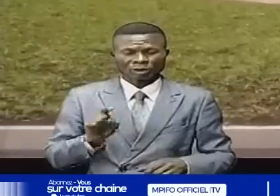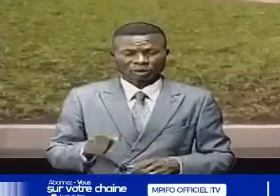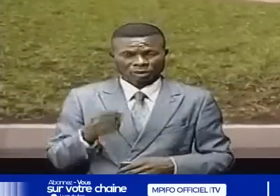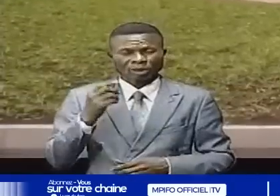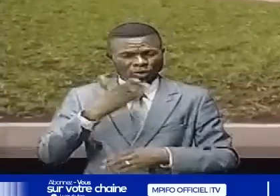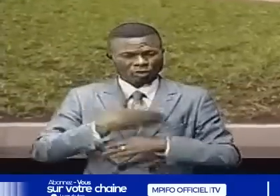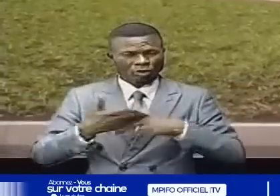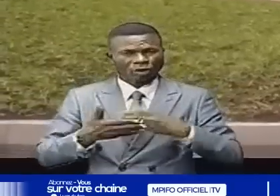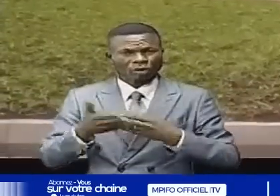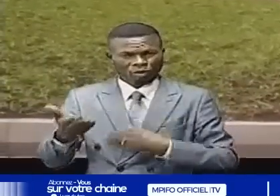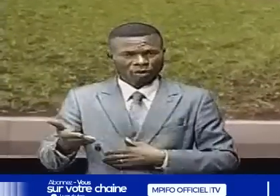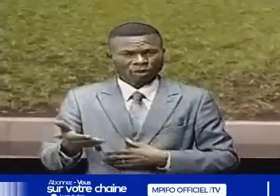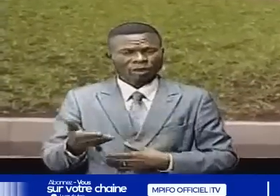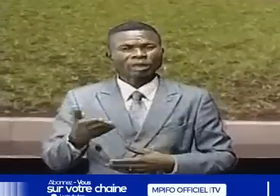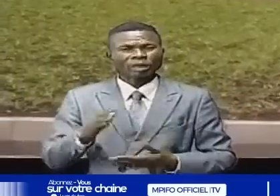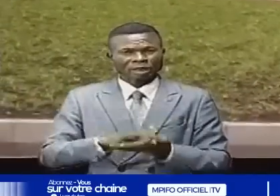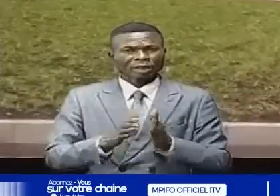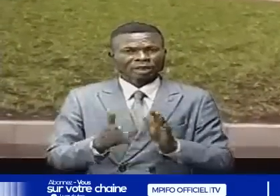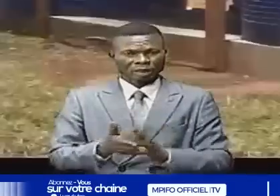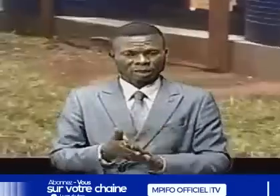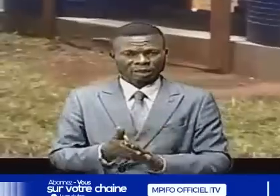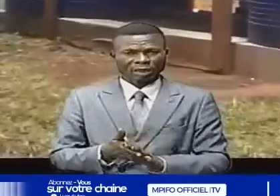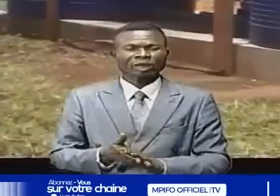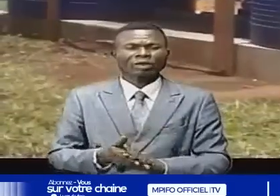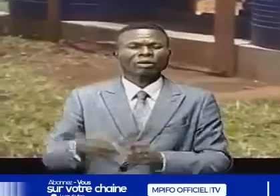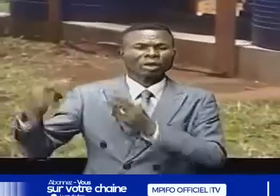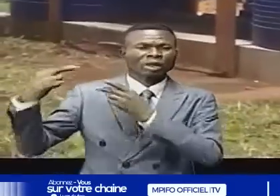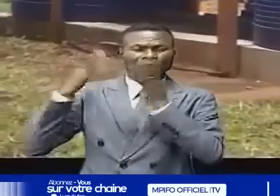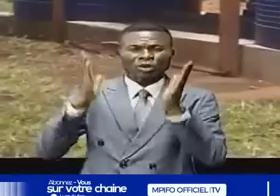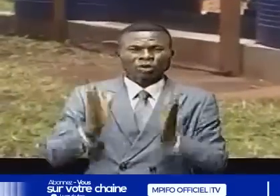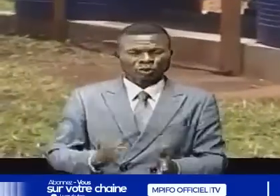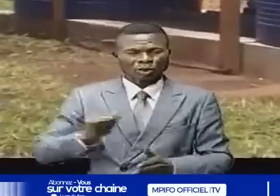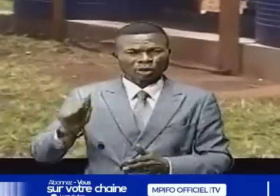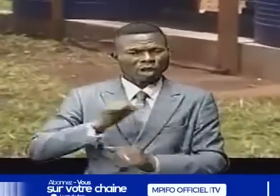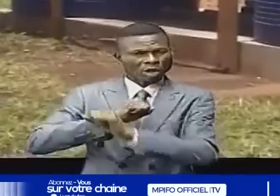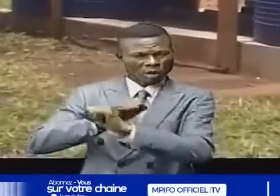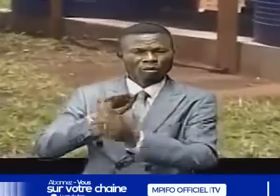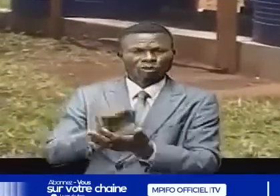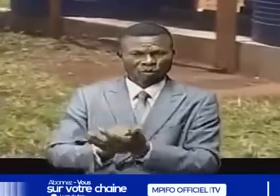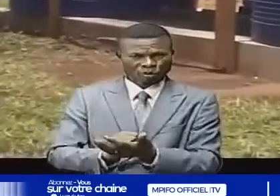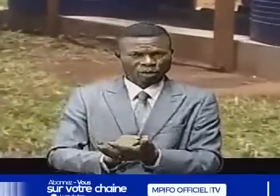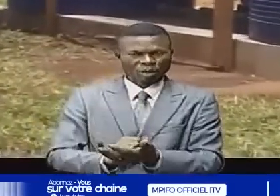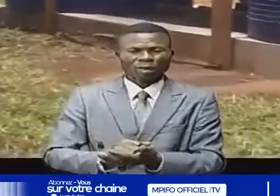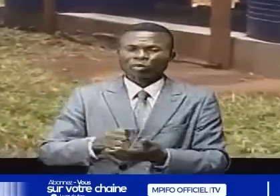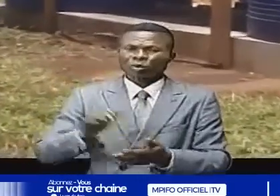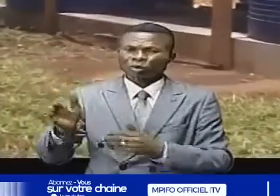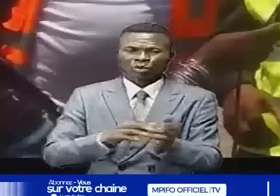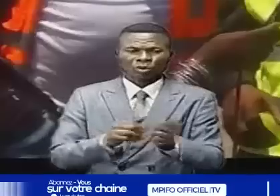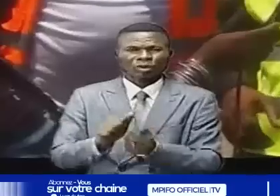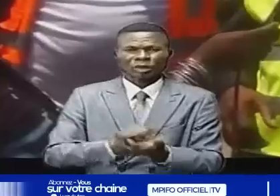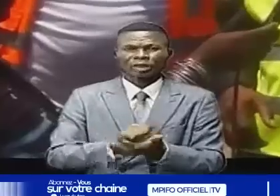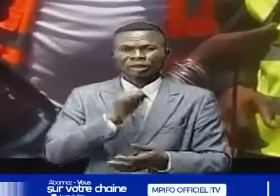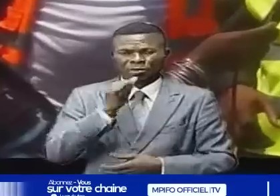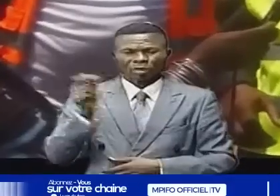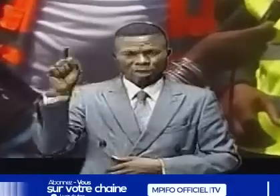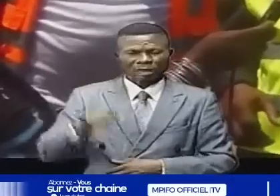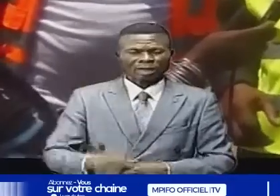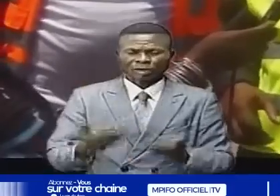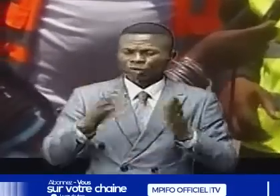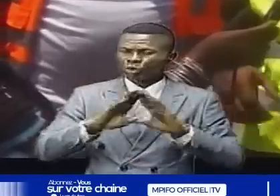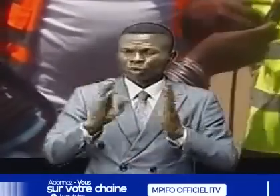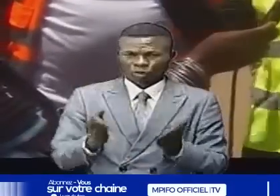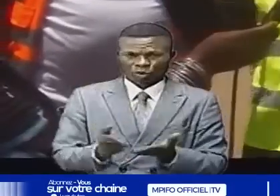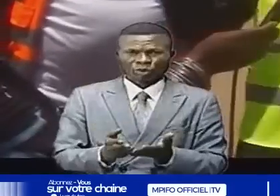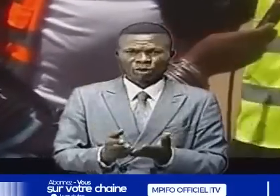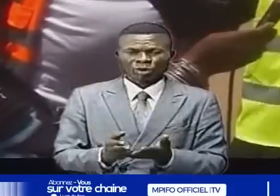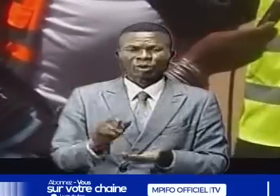réhabilité. Ça va être des dépendances pour les étudiants. Ça veut dire qu'il y aura des cybercafés. Pourront venir ici faire des photocopies, se